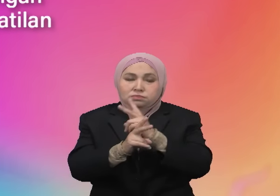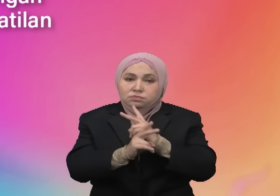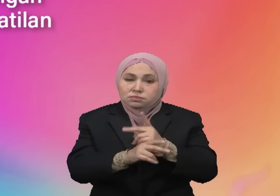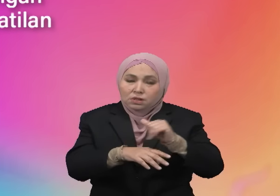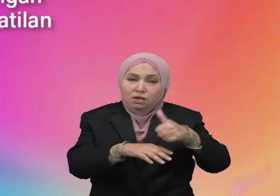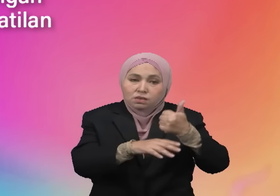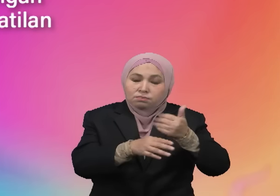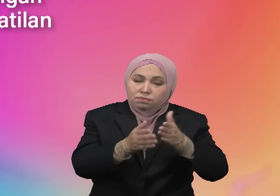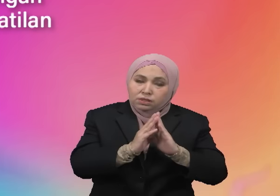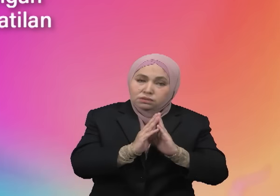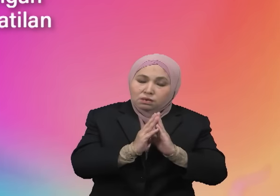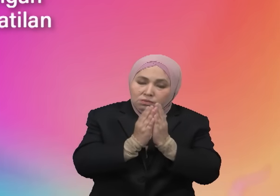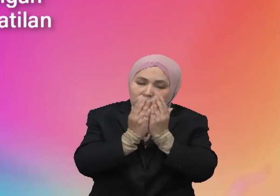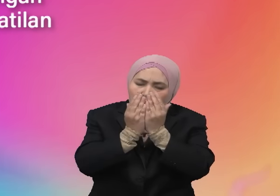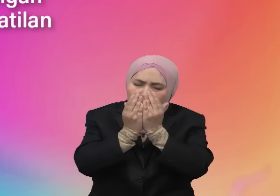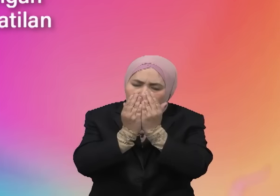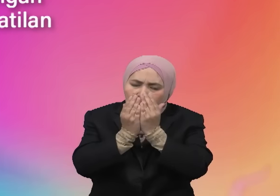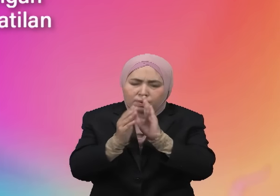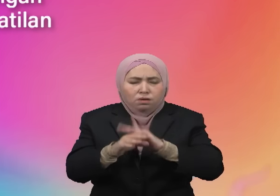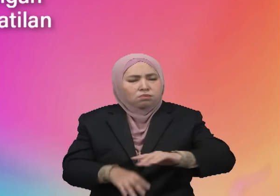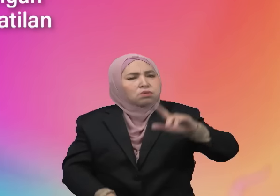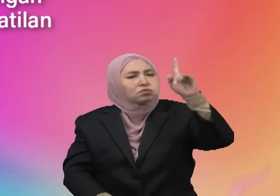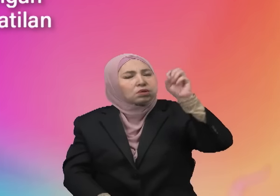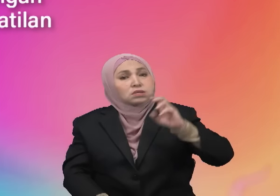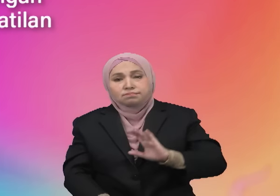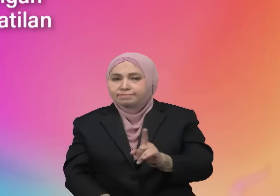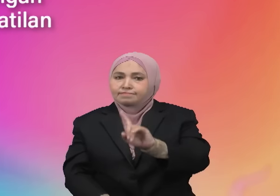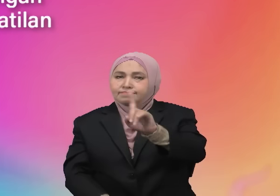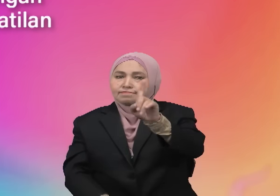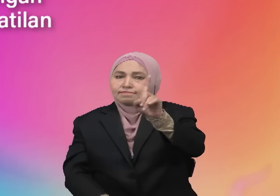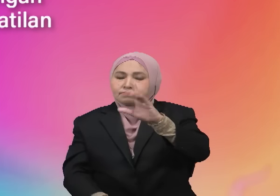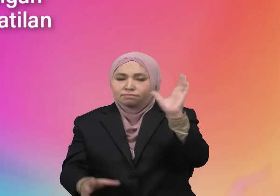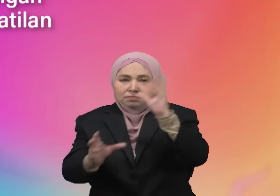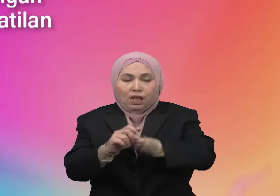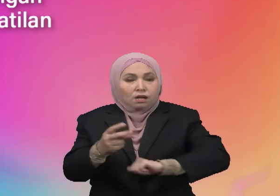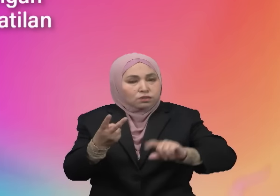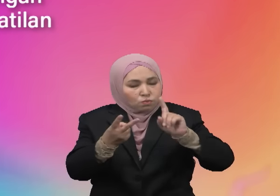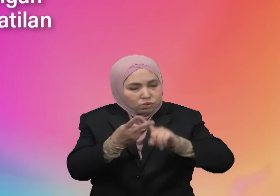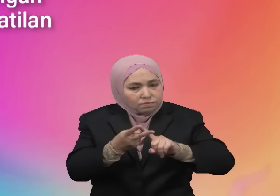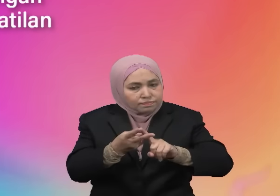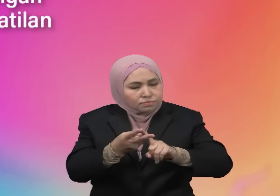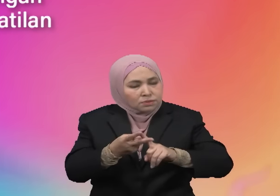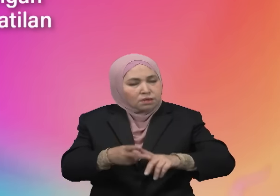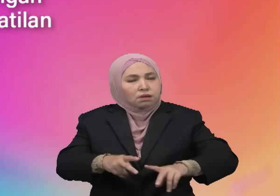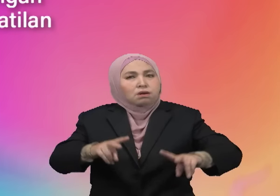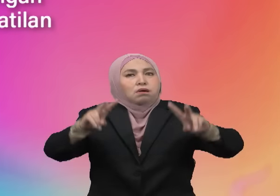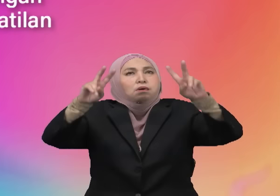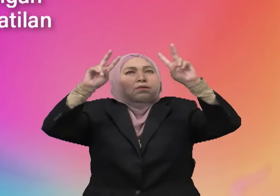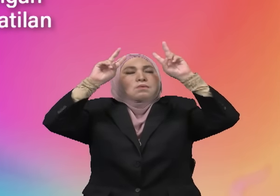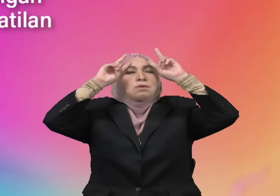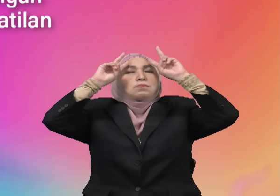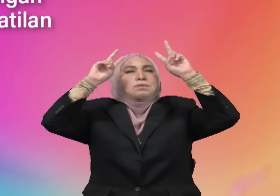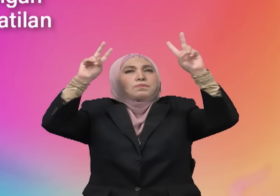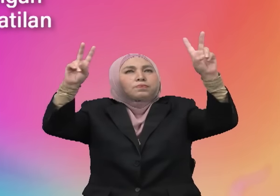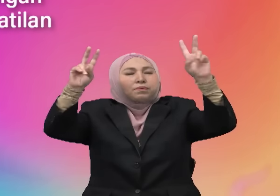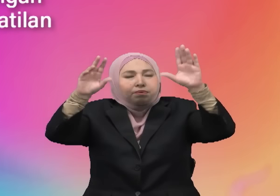dalam meminta dan berdoa kepada Allah SWT. Jangan mencabar. Yang pertama. Yang kedua, berlapang dada dalam menerima